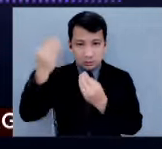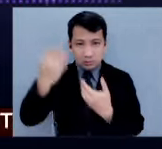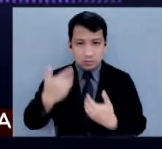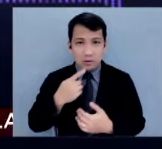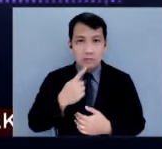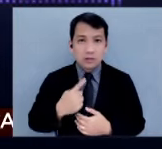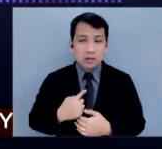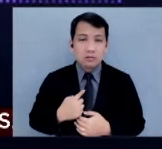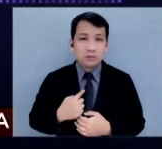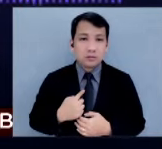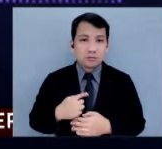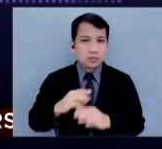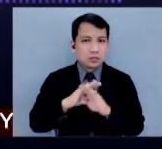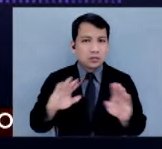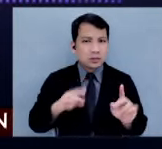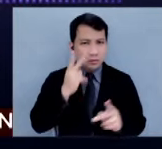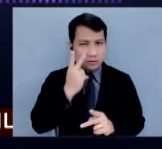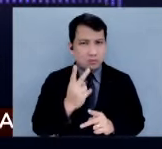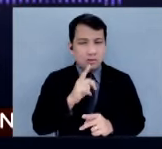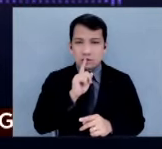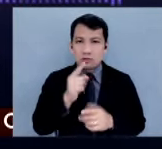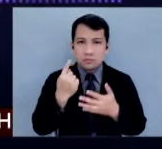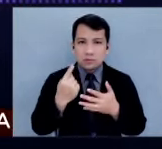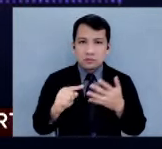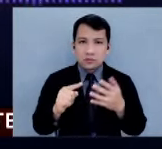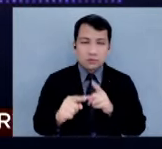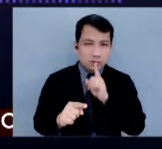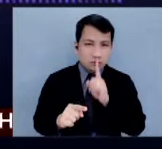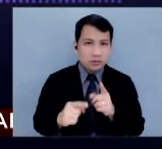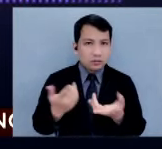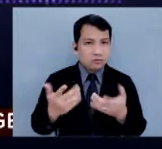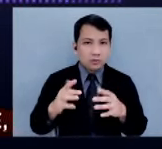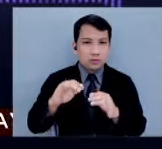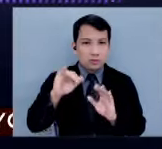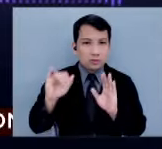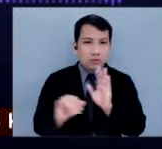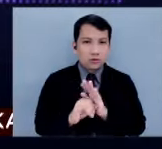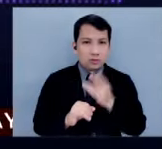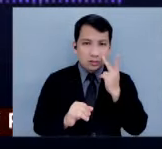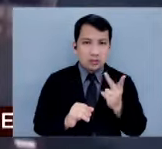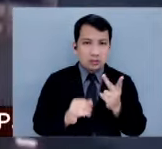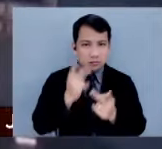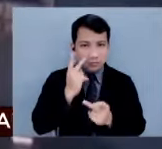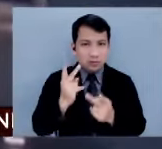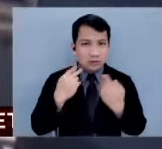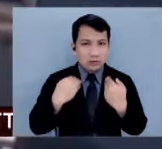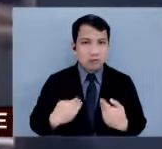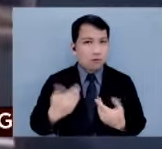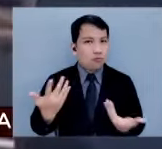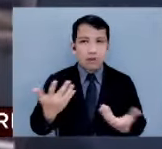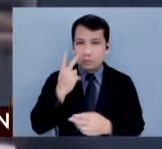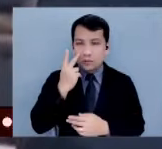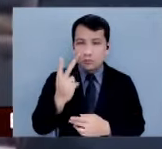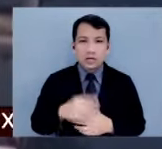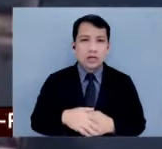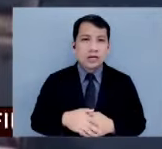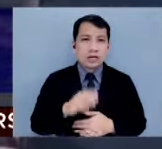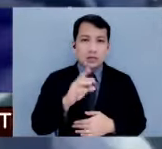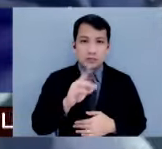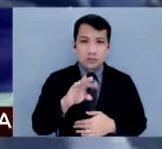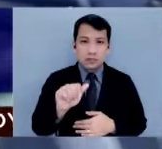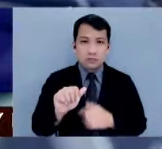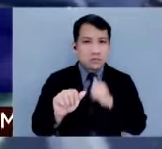Hindi pa naman talaga confirm. Kasi wala pa naman talaga nakikita remain. Kinondena ng DFA ang pag-atake ng